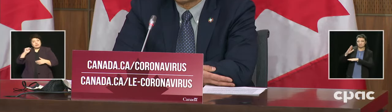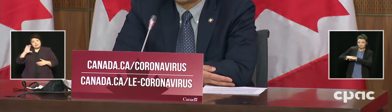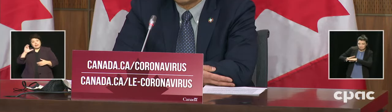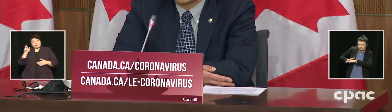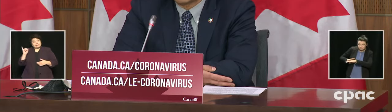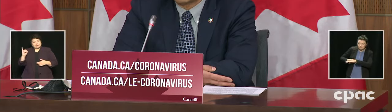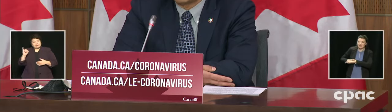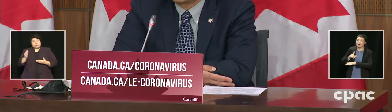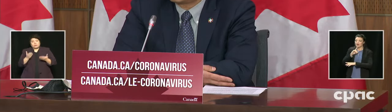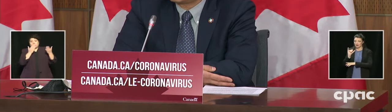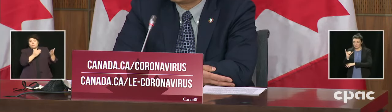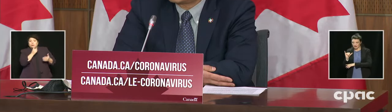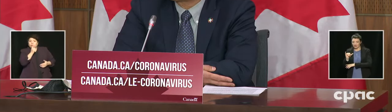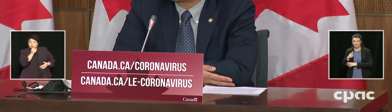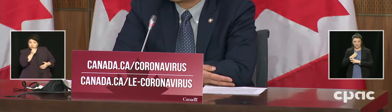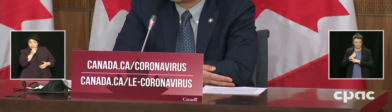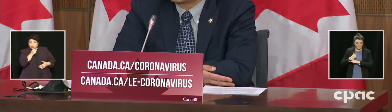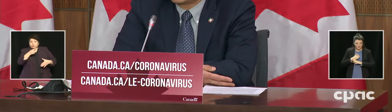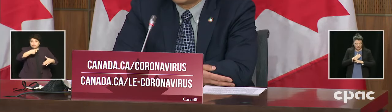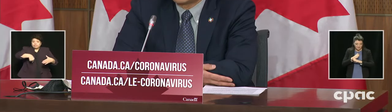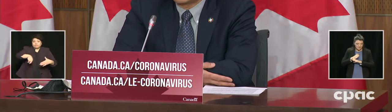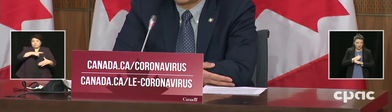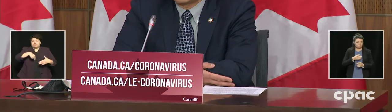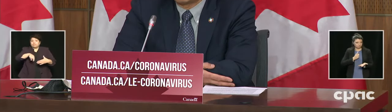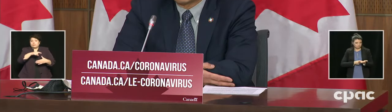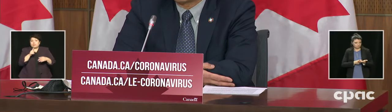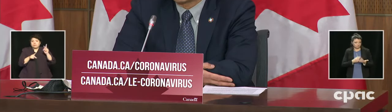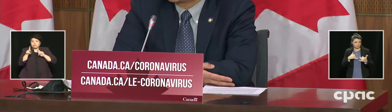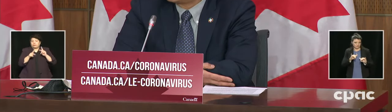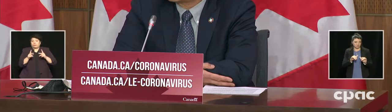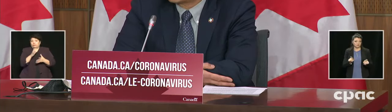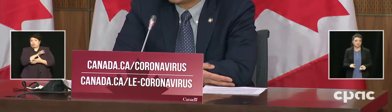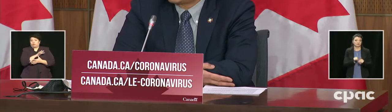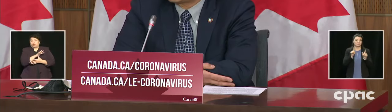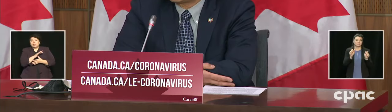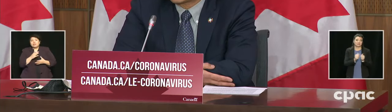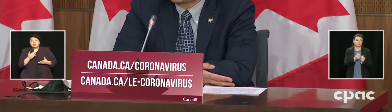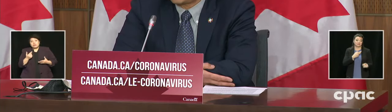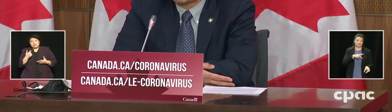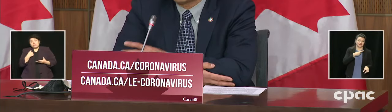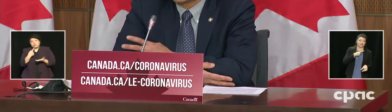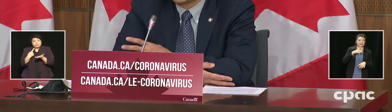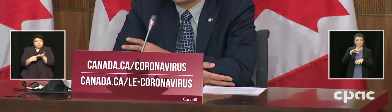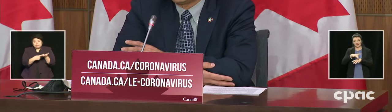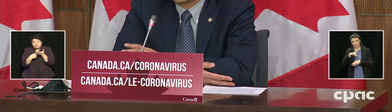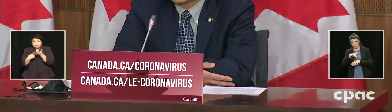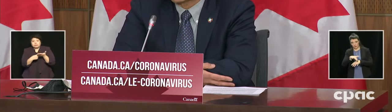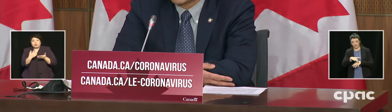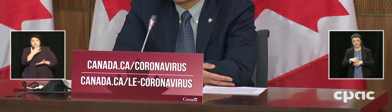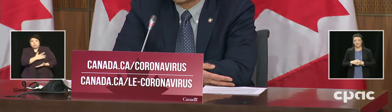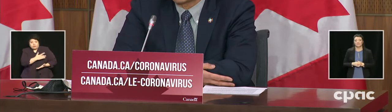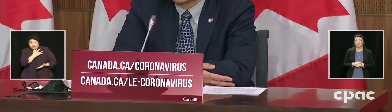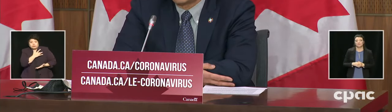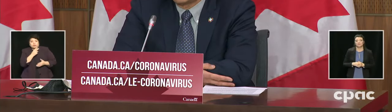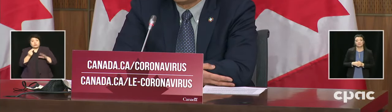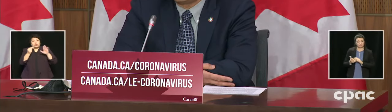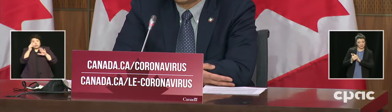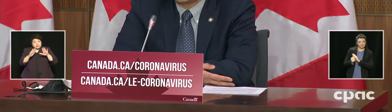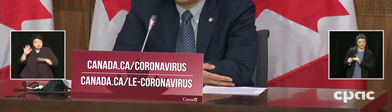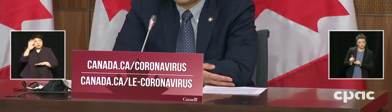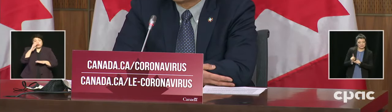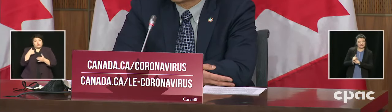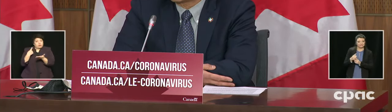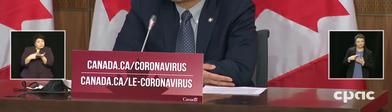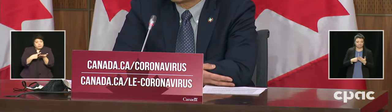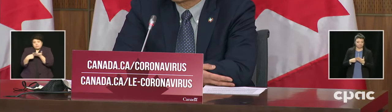qu'on continue avec nos discussions avec nos homologues des provinces et territoires, aussi des experts pour nous